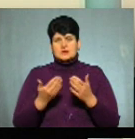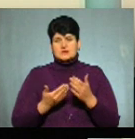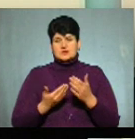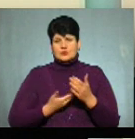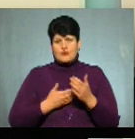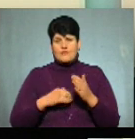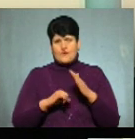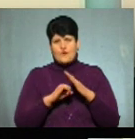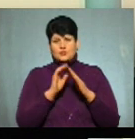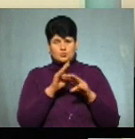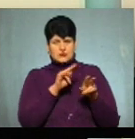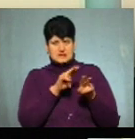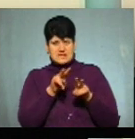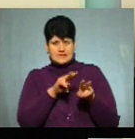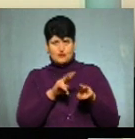слідкувати, тому що